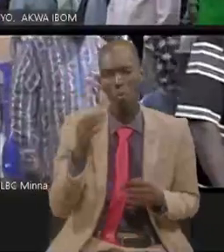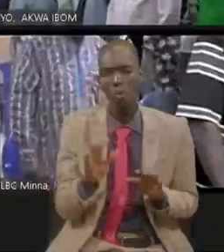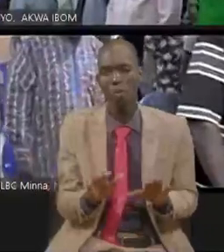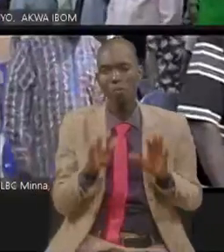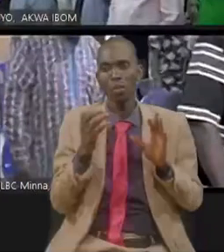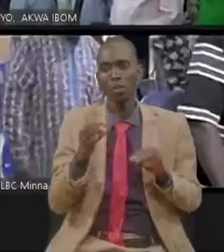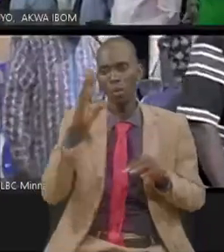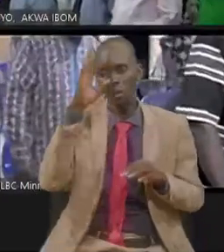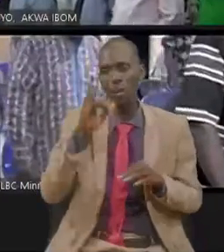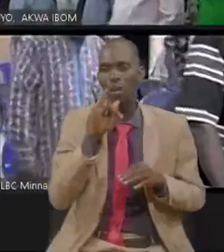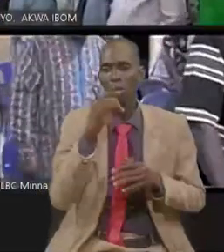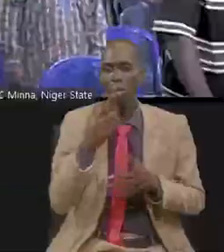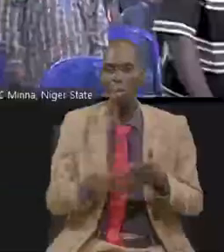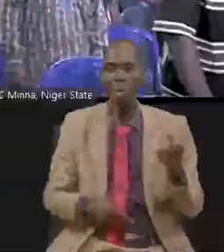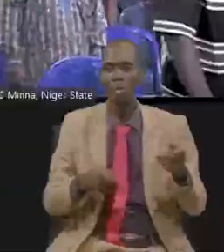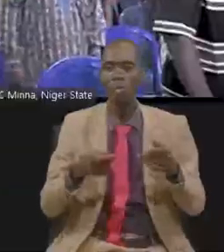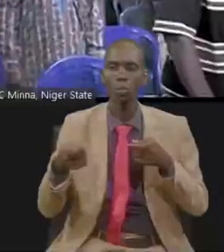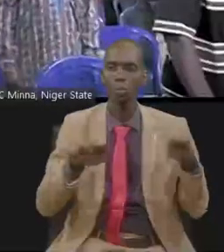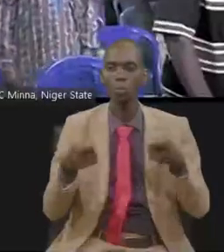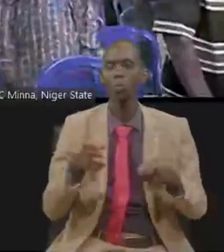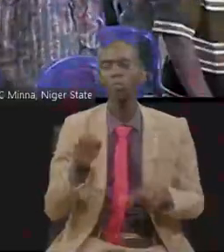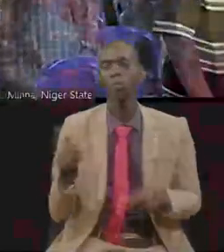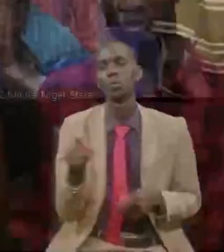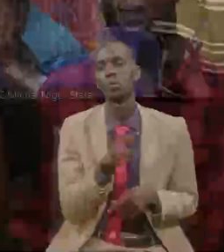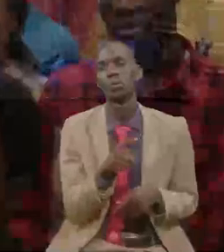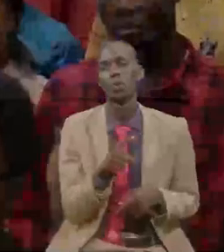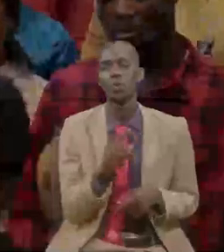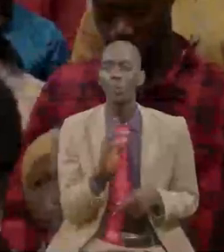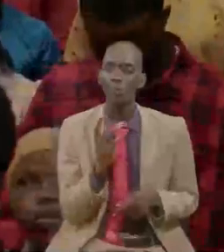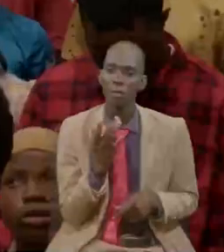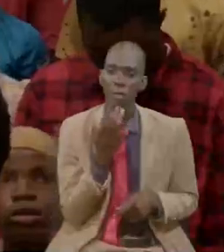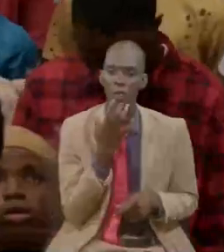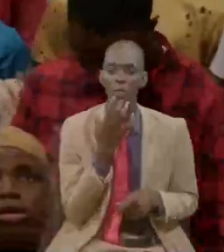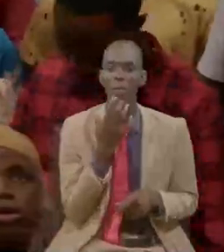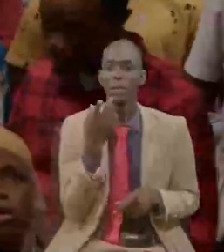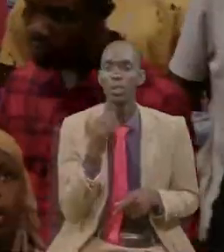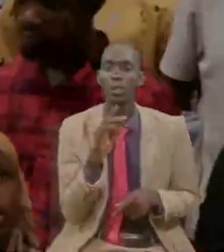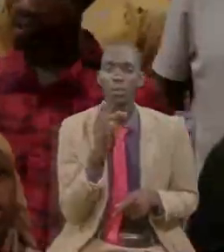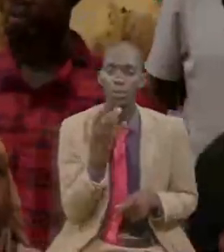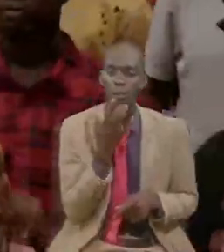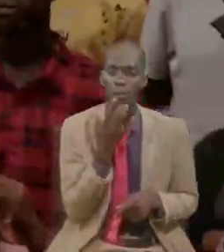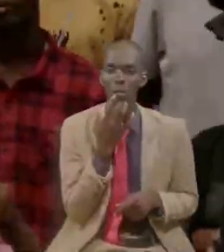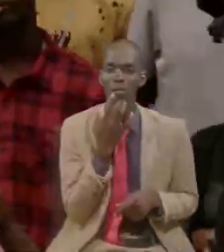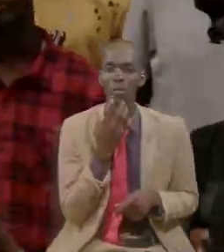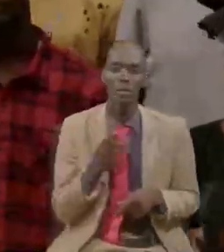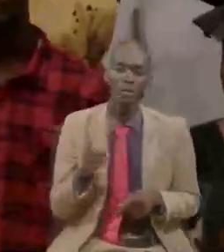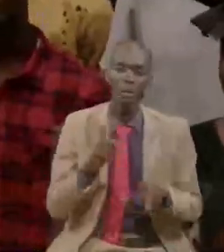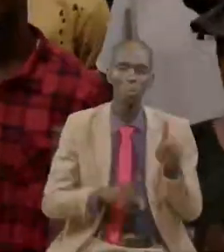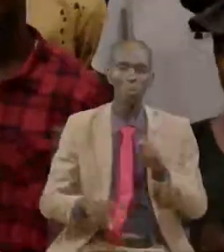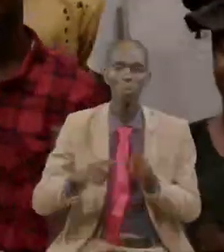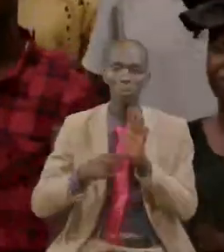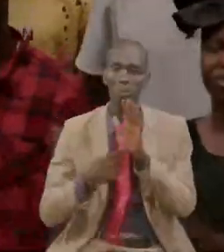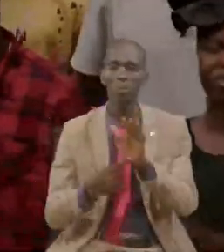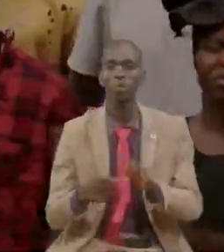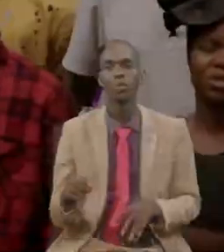corps. C'est la crainte des hommes qui vous contrôlent. C'est la faveur.